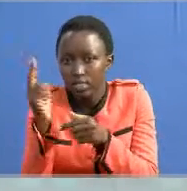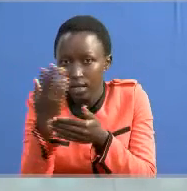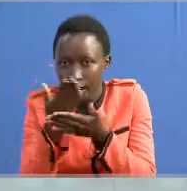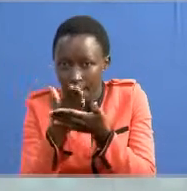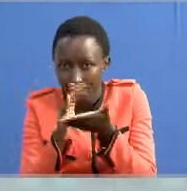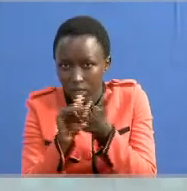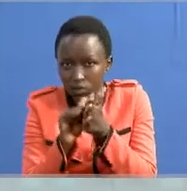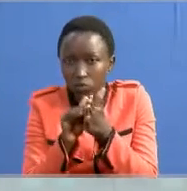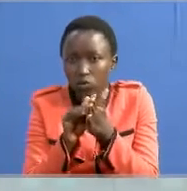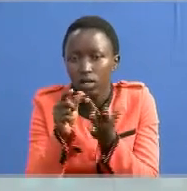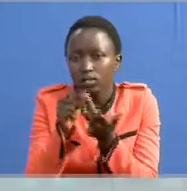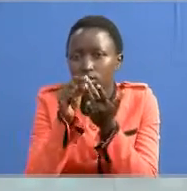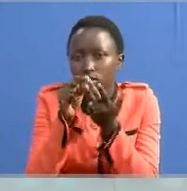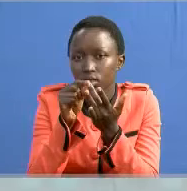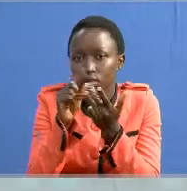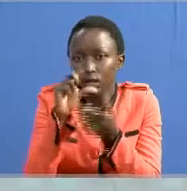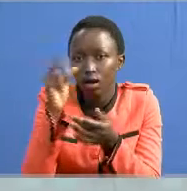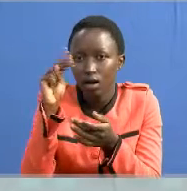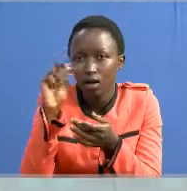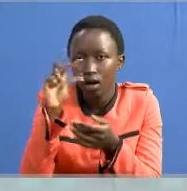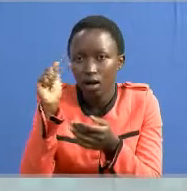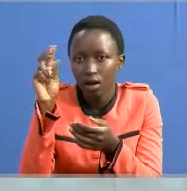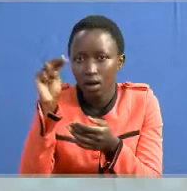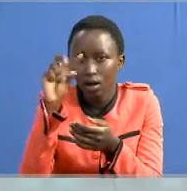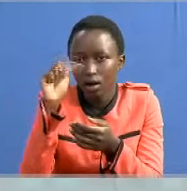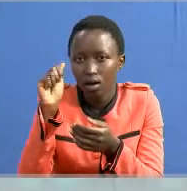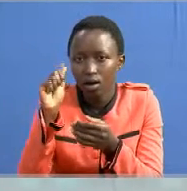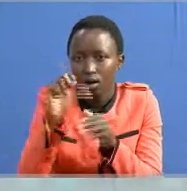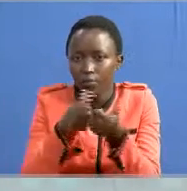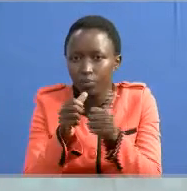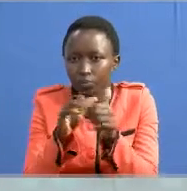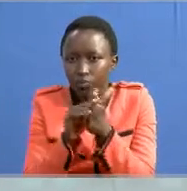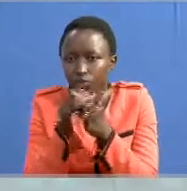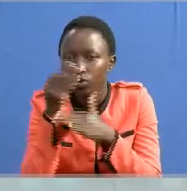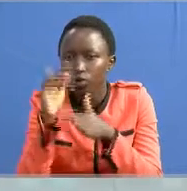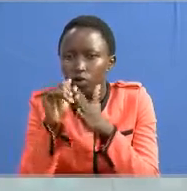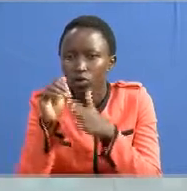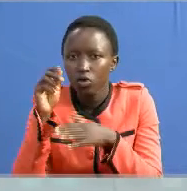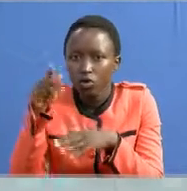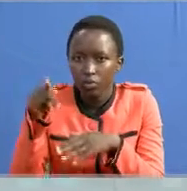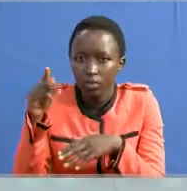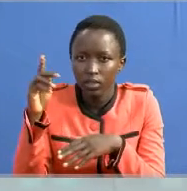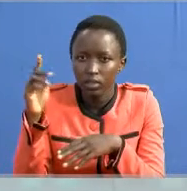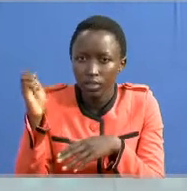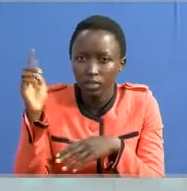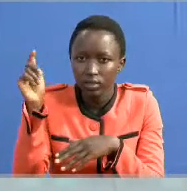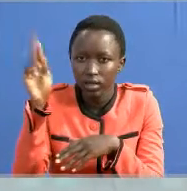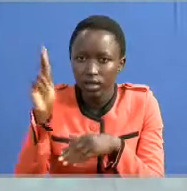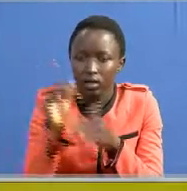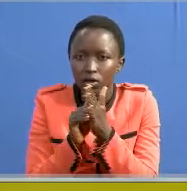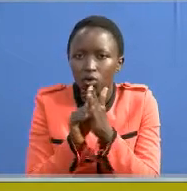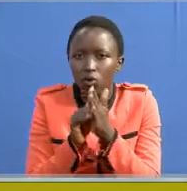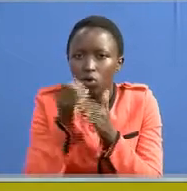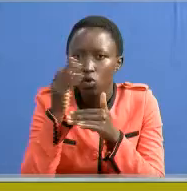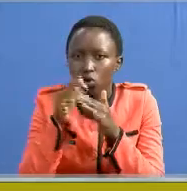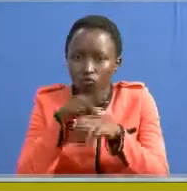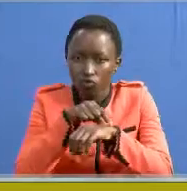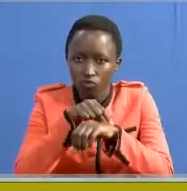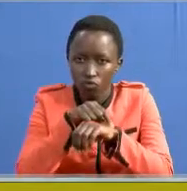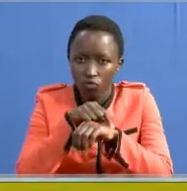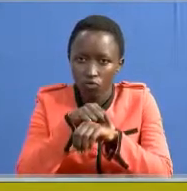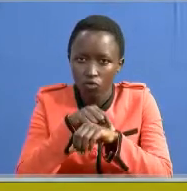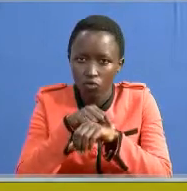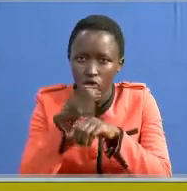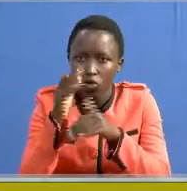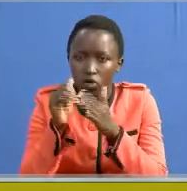ya makala yetu maalum ya Gangaganga Michezoni, mwanahabari wetu Peter Maura anaangazia tiba ya ngozi